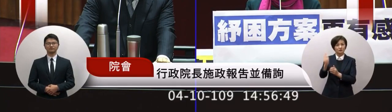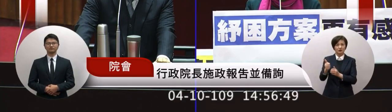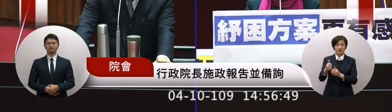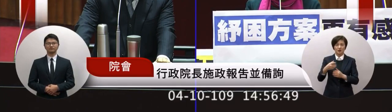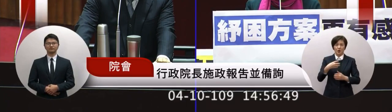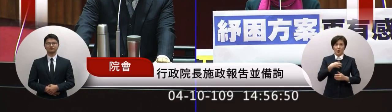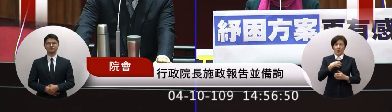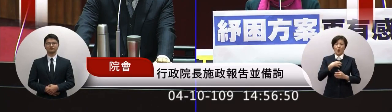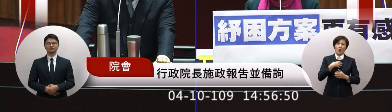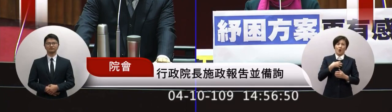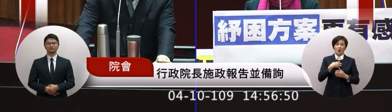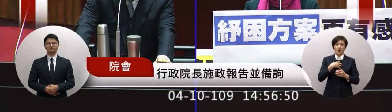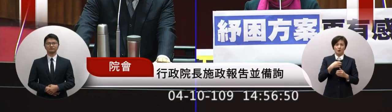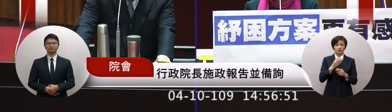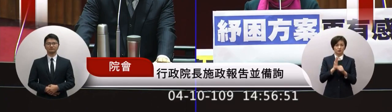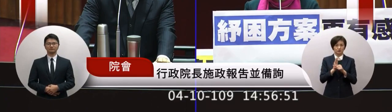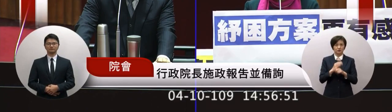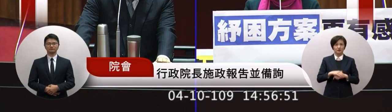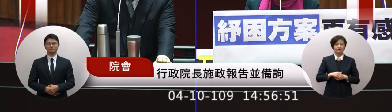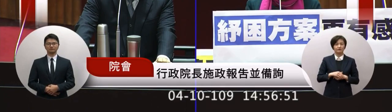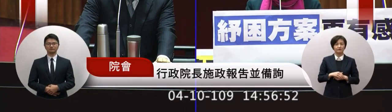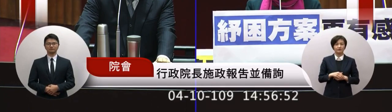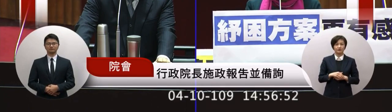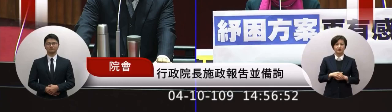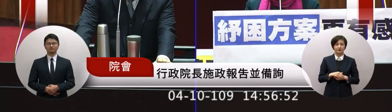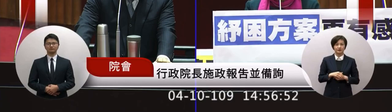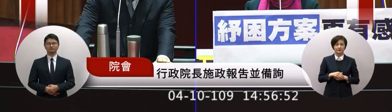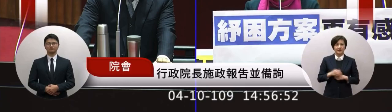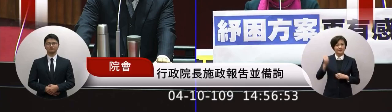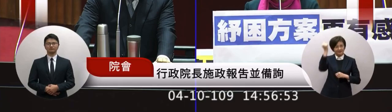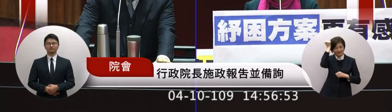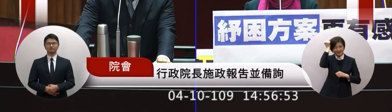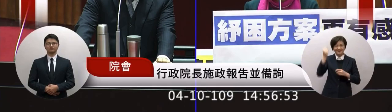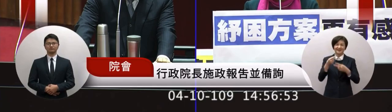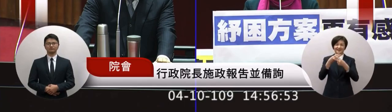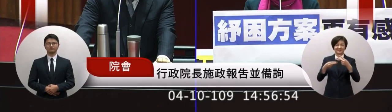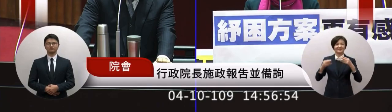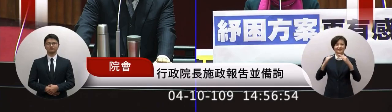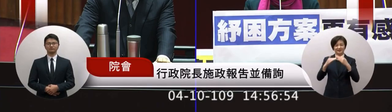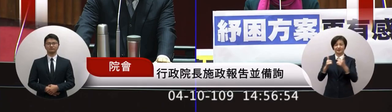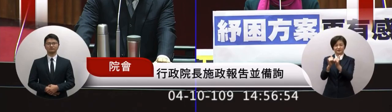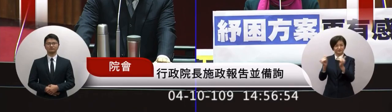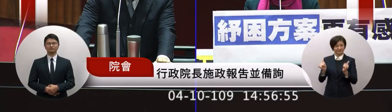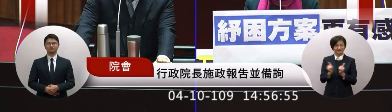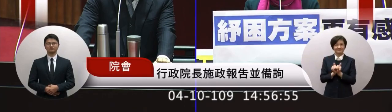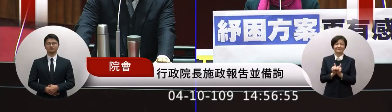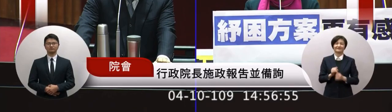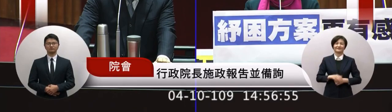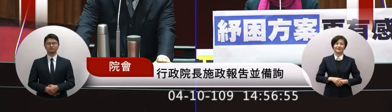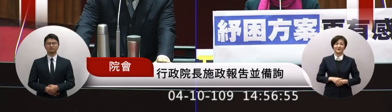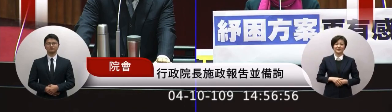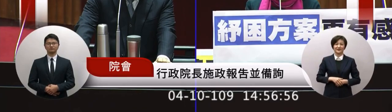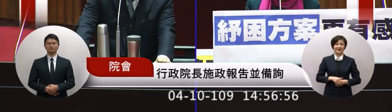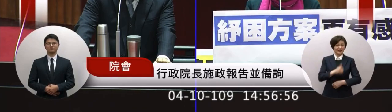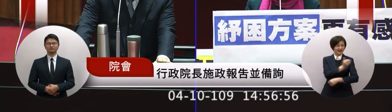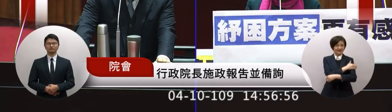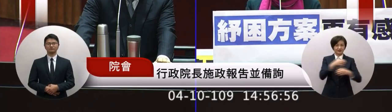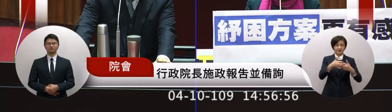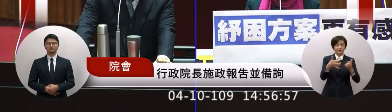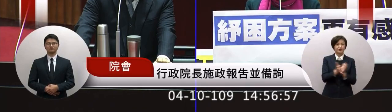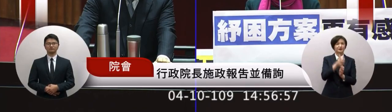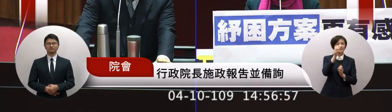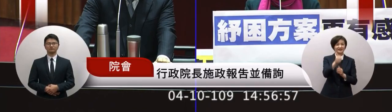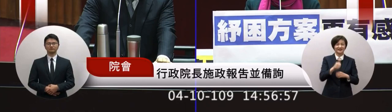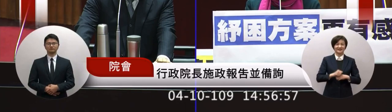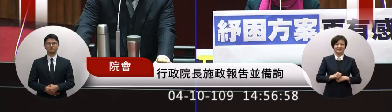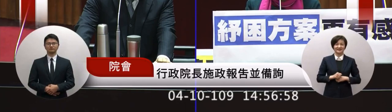急患难之中呢，没有忘记我们客家族群的存在。那不仅仅陈部长特别在